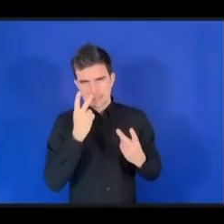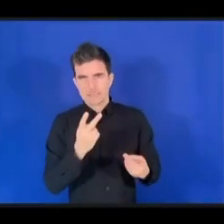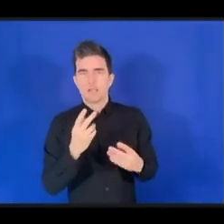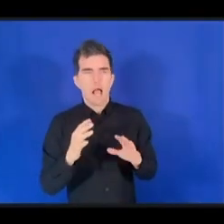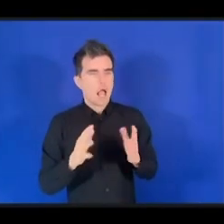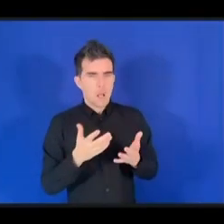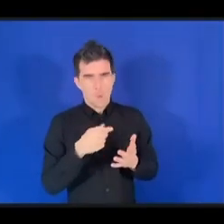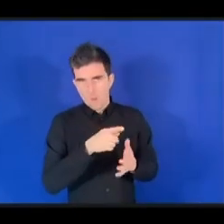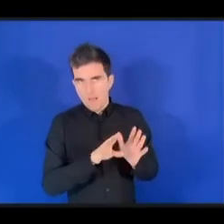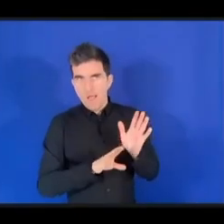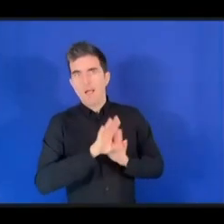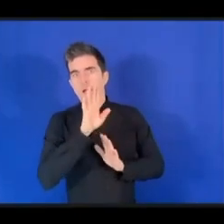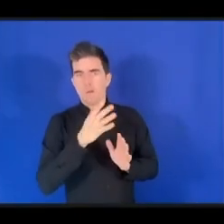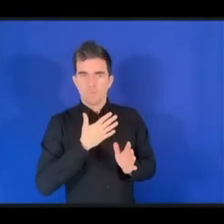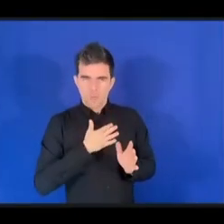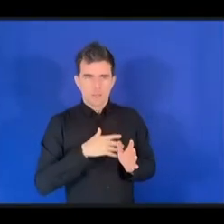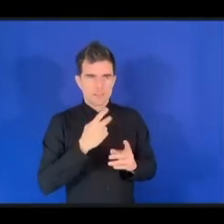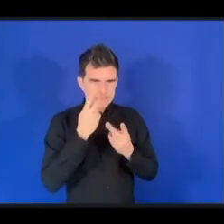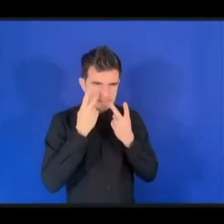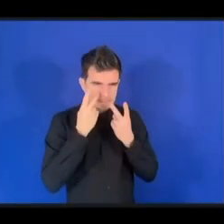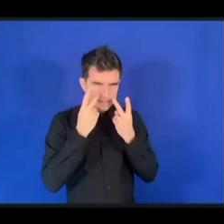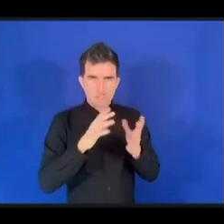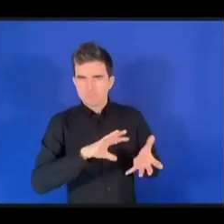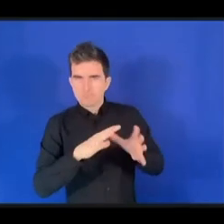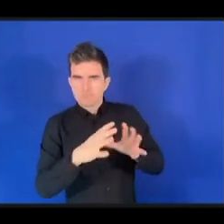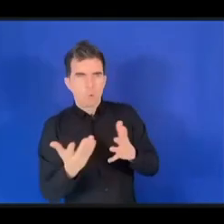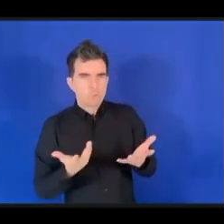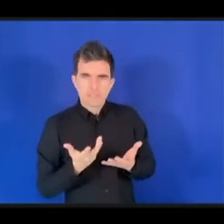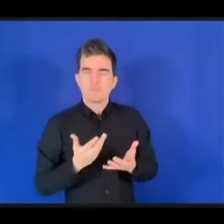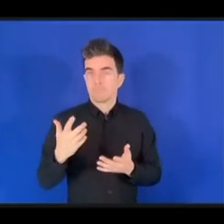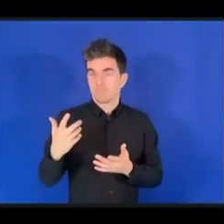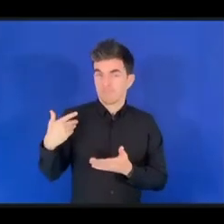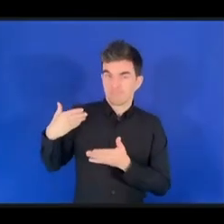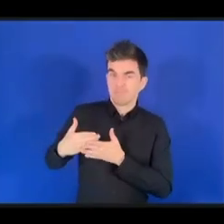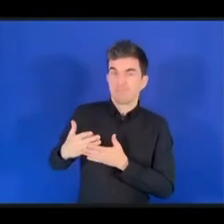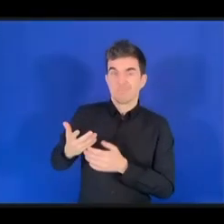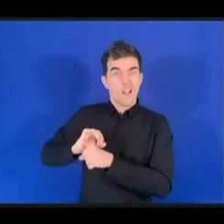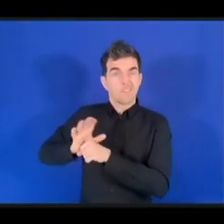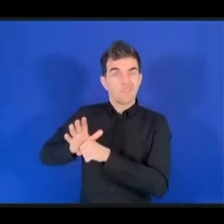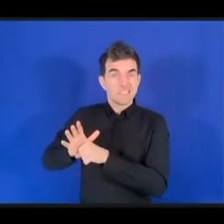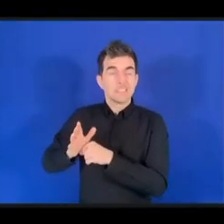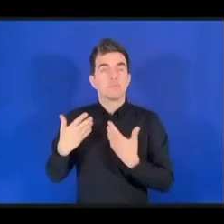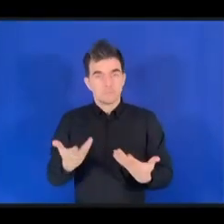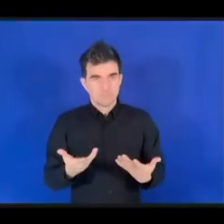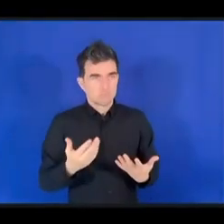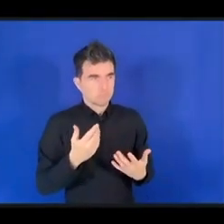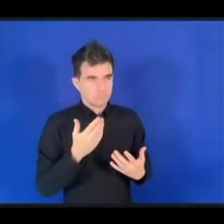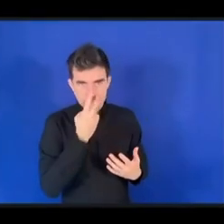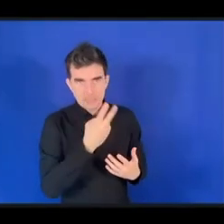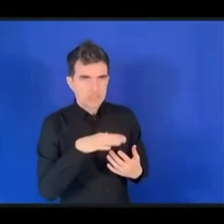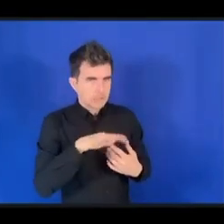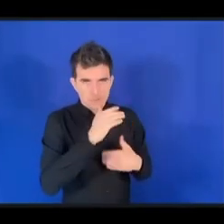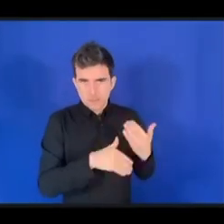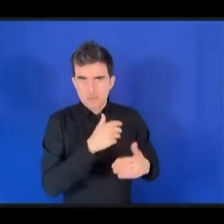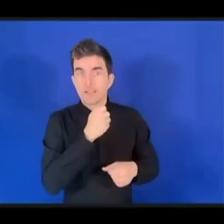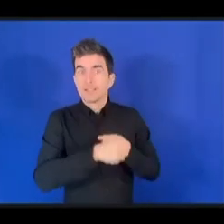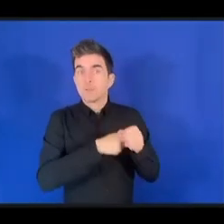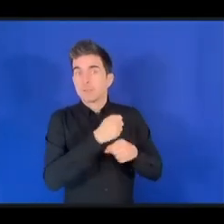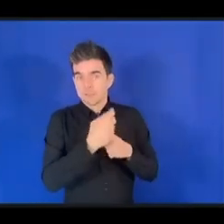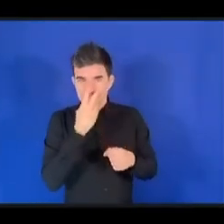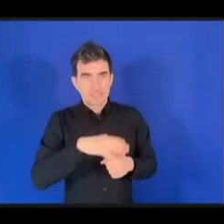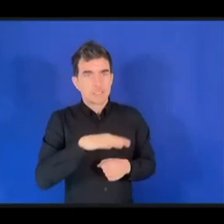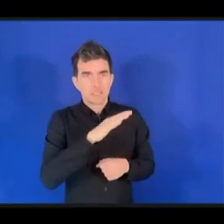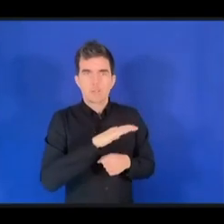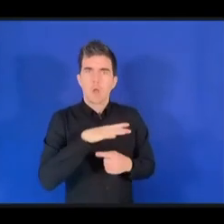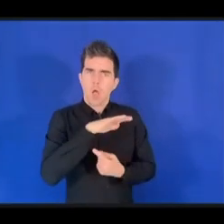になってまいりますこれはコロナのコロナの危機においてもインターネットの役割は再認識されておりますigfにおきますマルチ